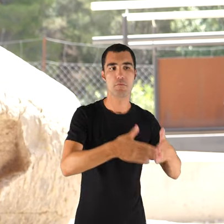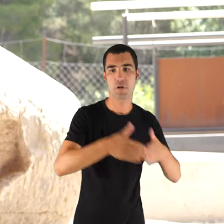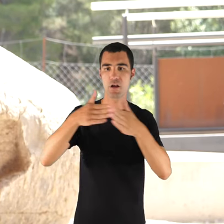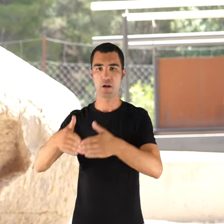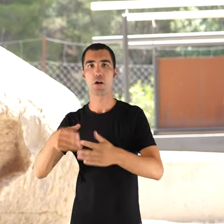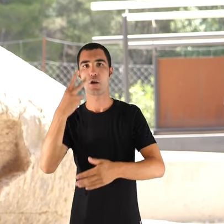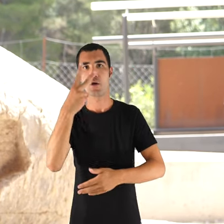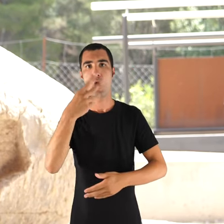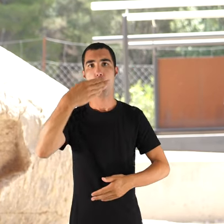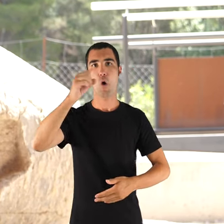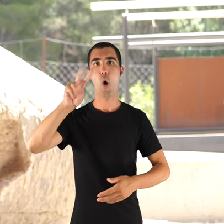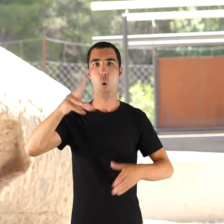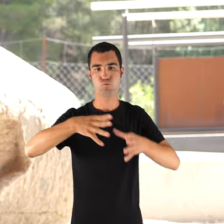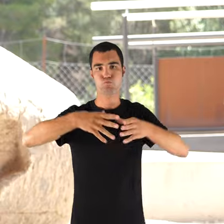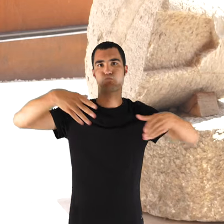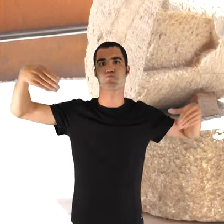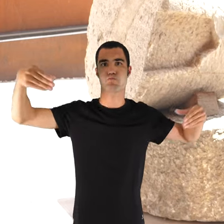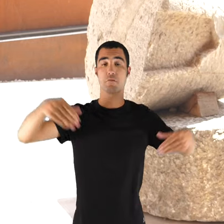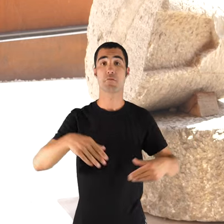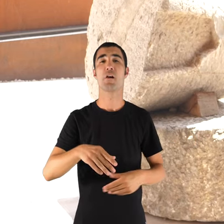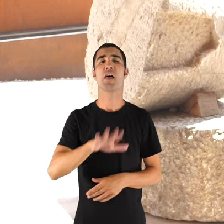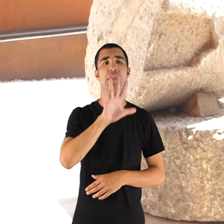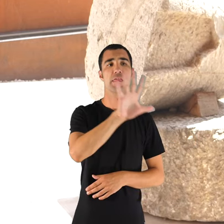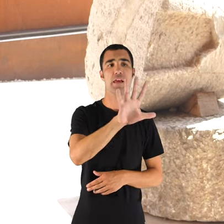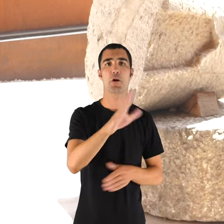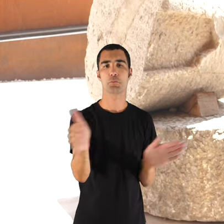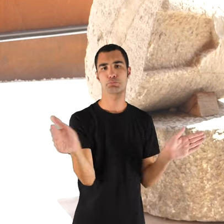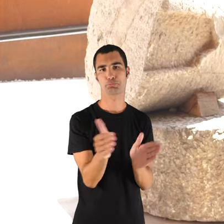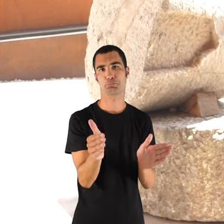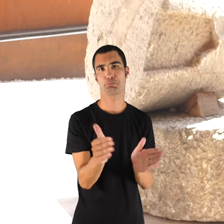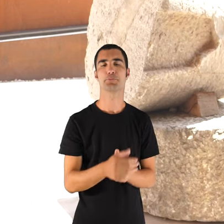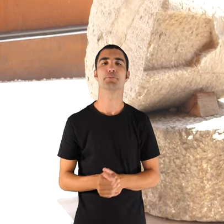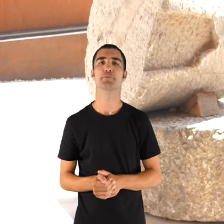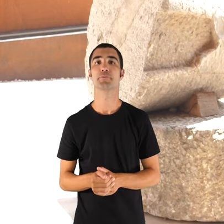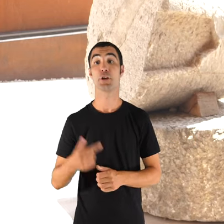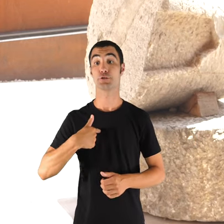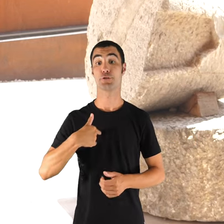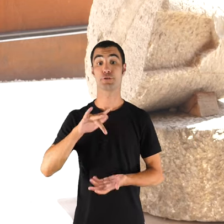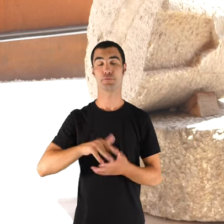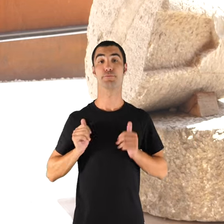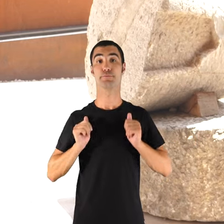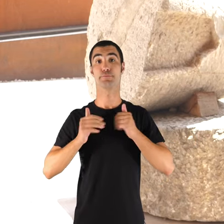i 5 d'art menors. Quan vaig començar, ja he conegut